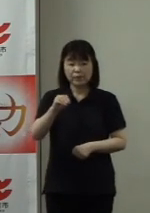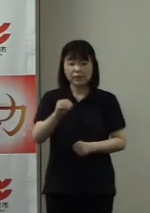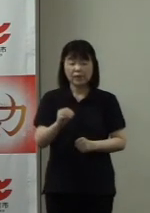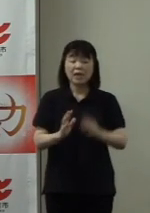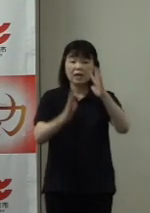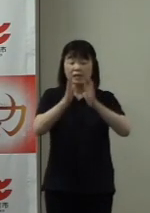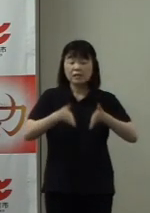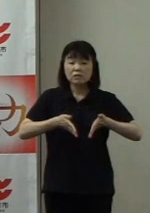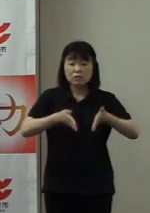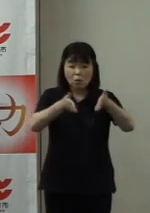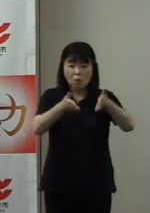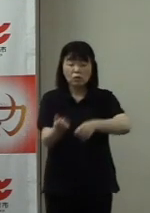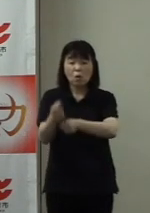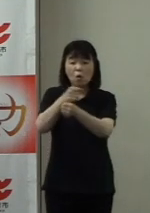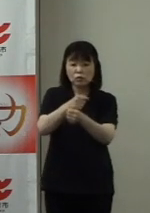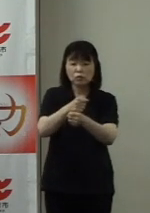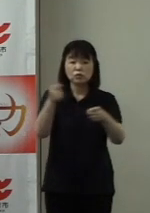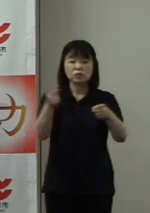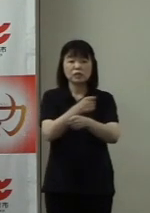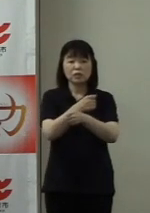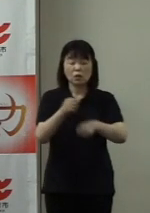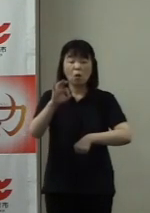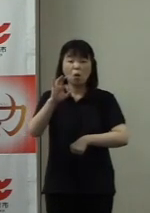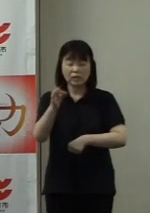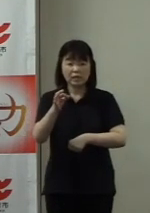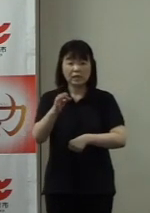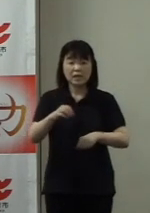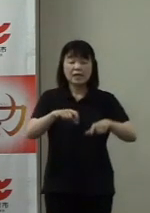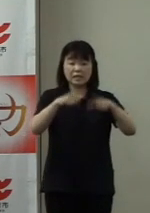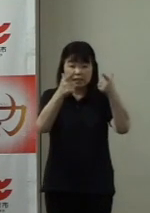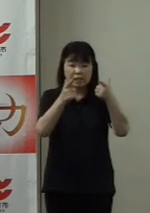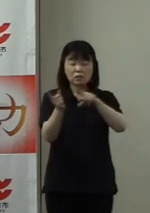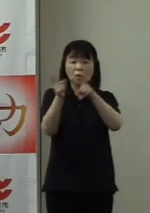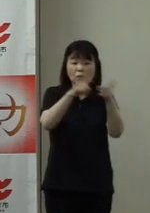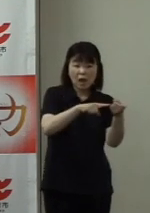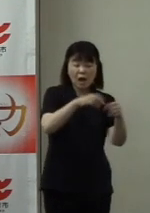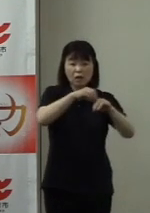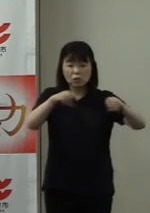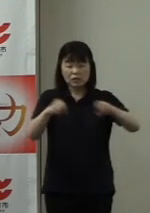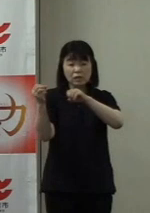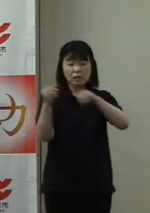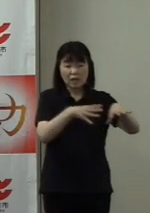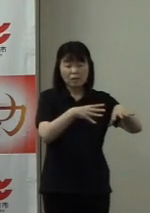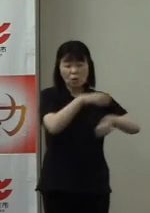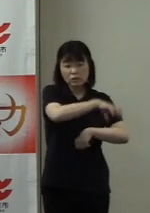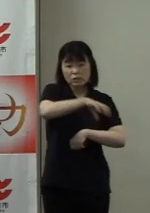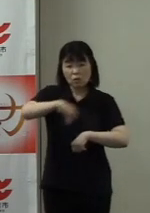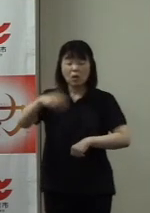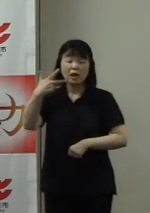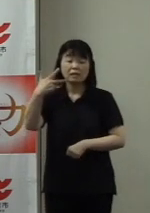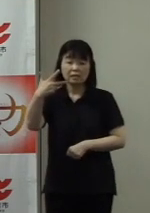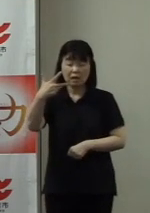方の復旧費、倒木土砂撤去事務費が7箇所、